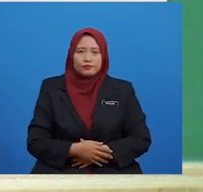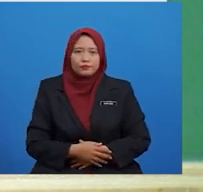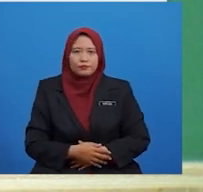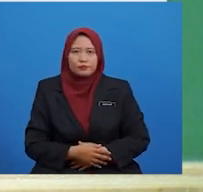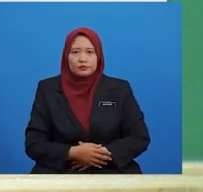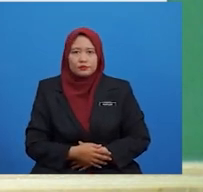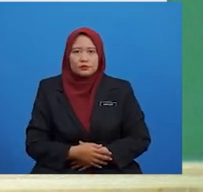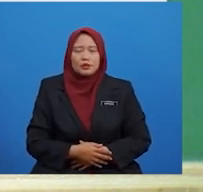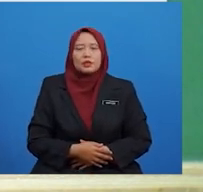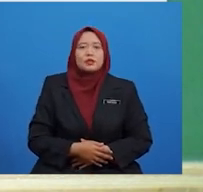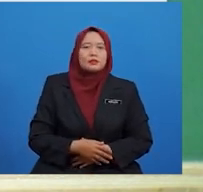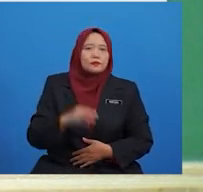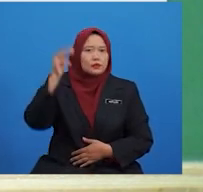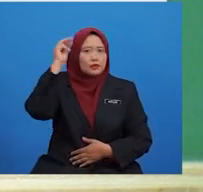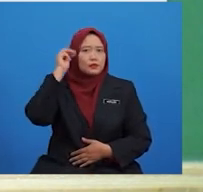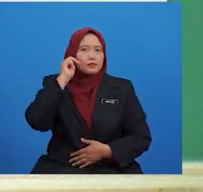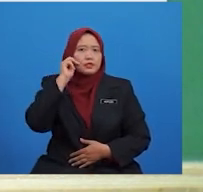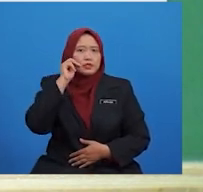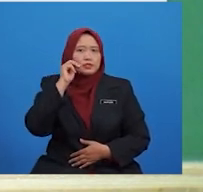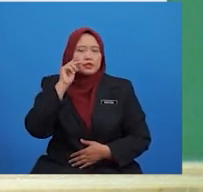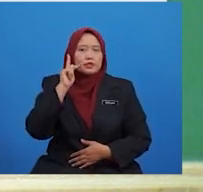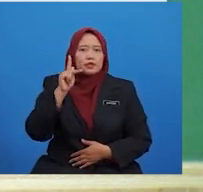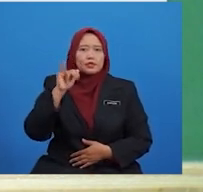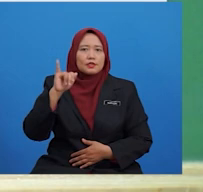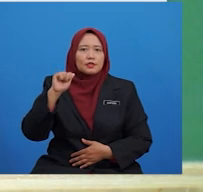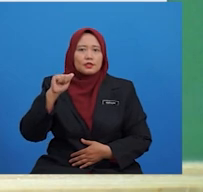harga RM2.